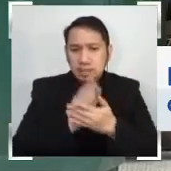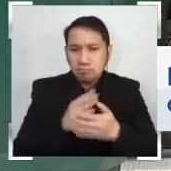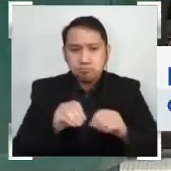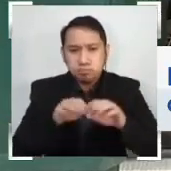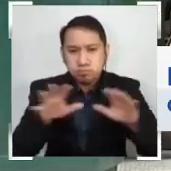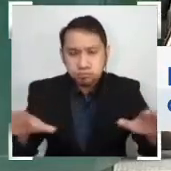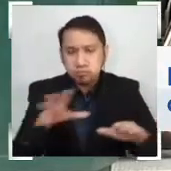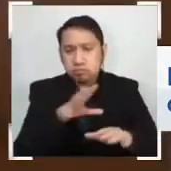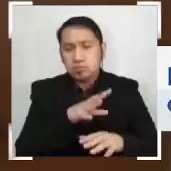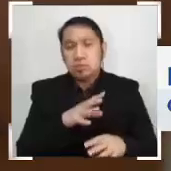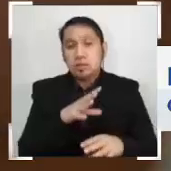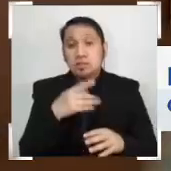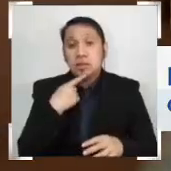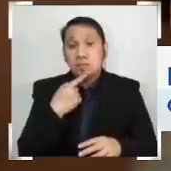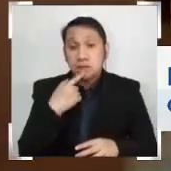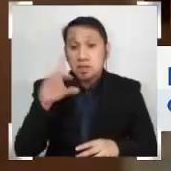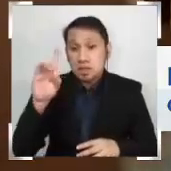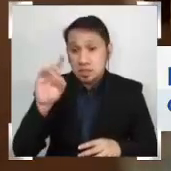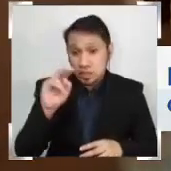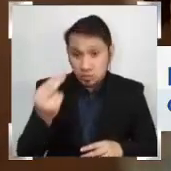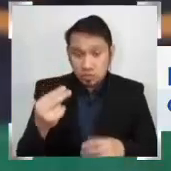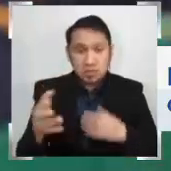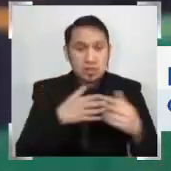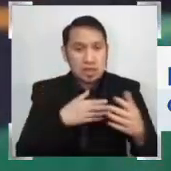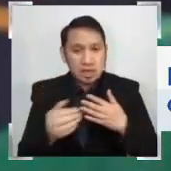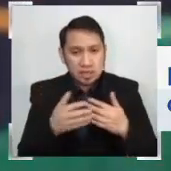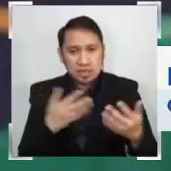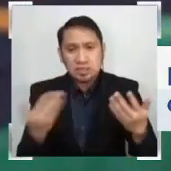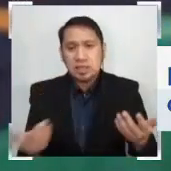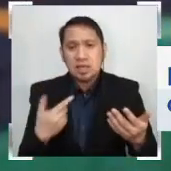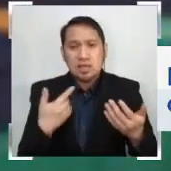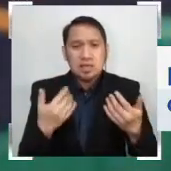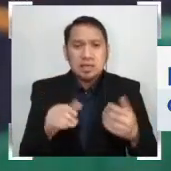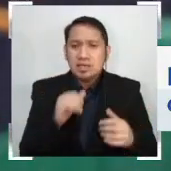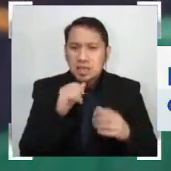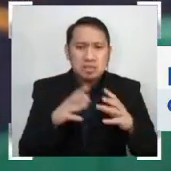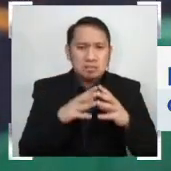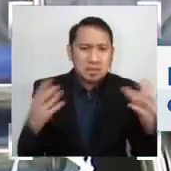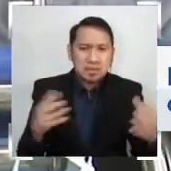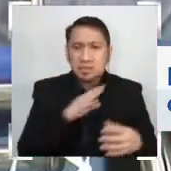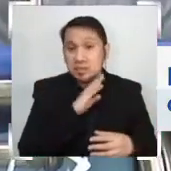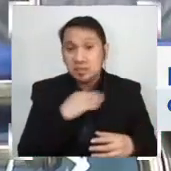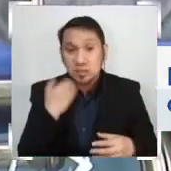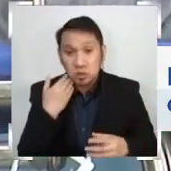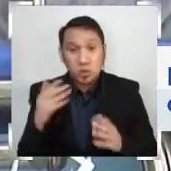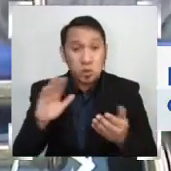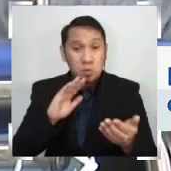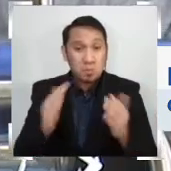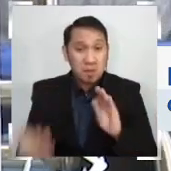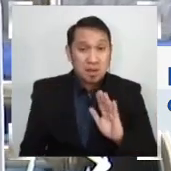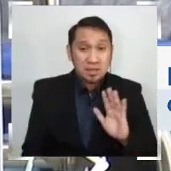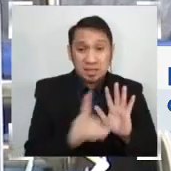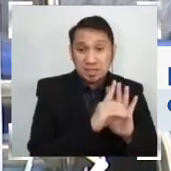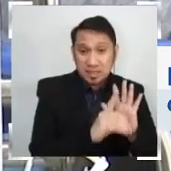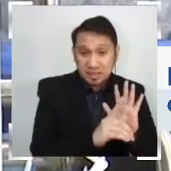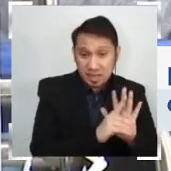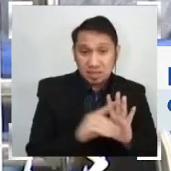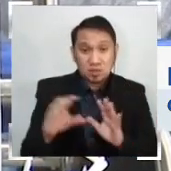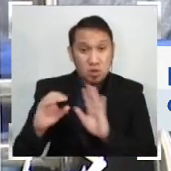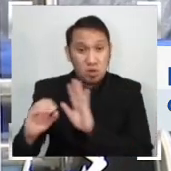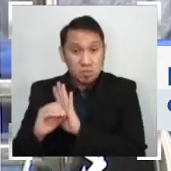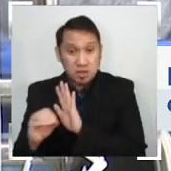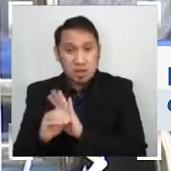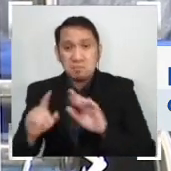ng DOH, kahit pa sinasabing mas mild ang sakit na dulot ng Omicron kesa Delta variant, pwede pa rin itong pahirapan ang mga ospital